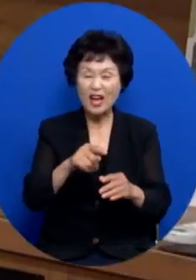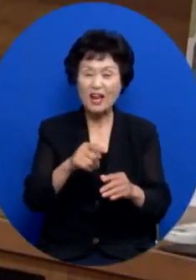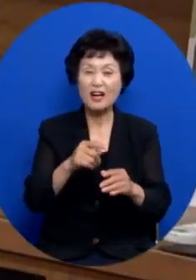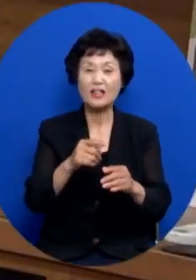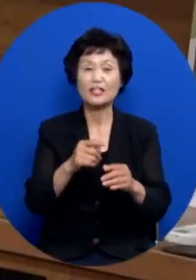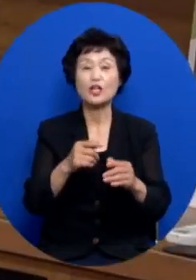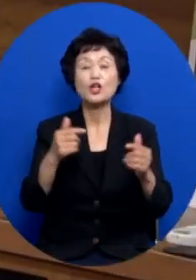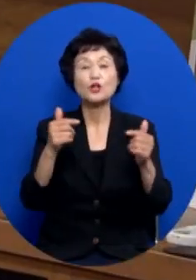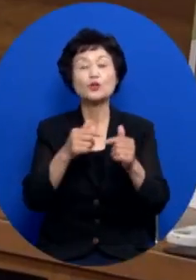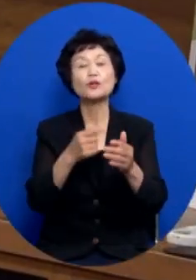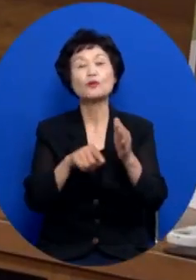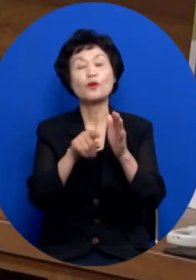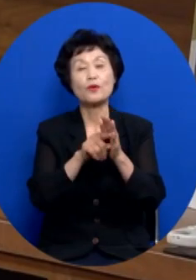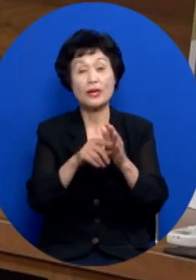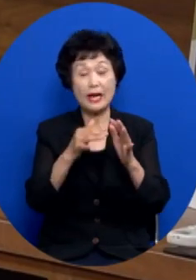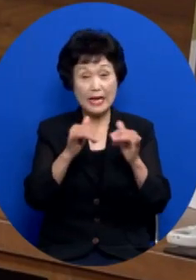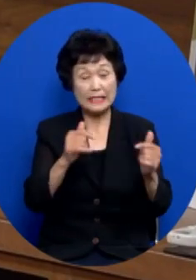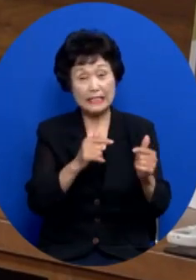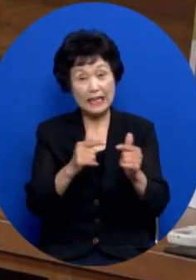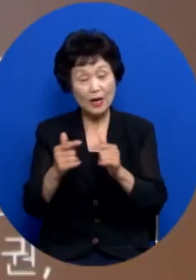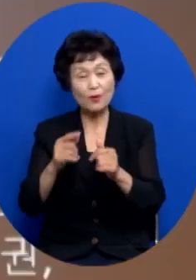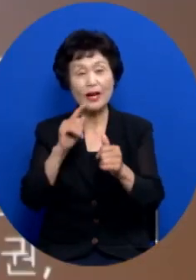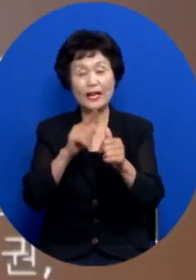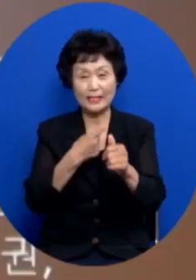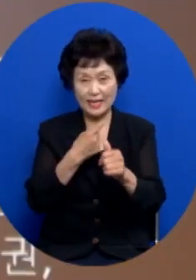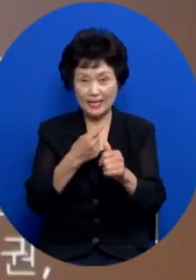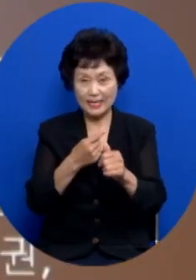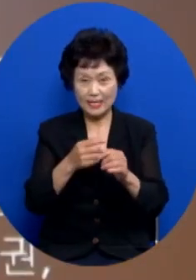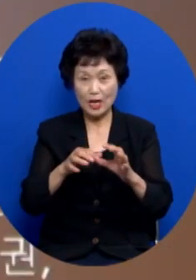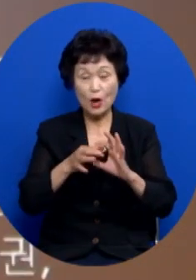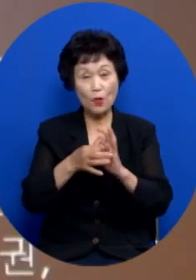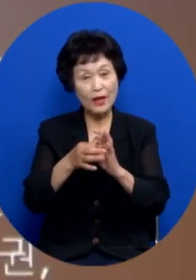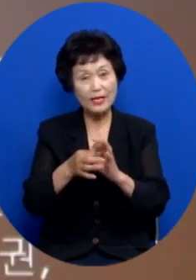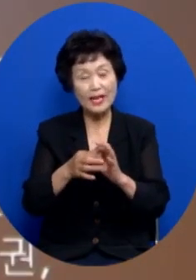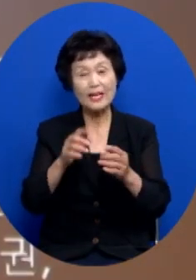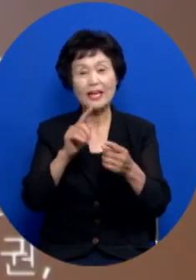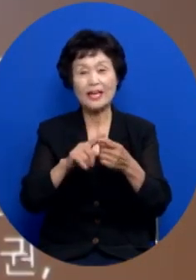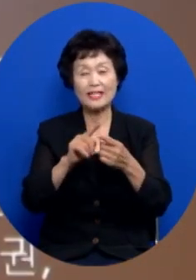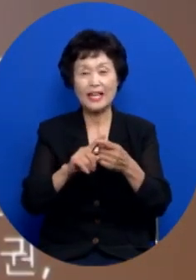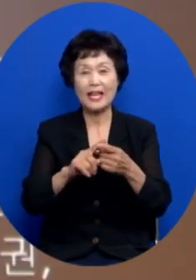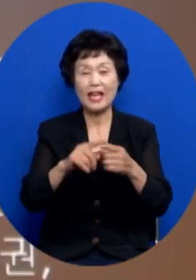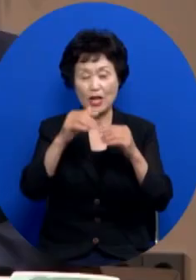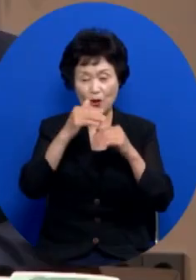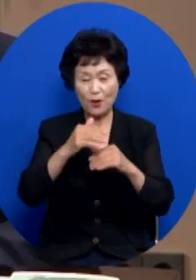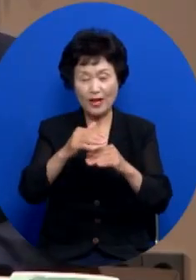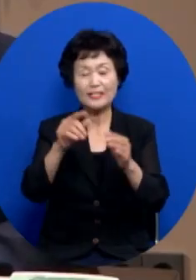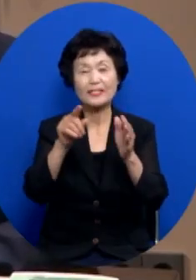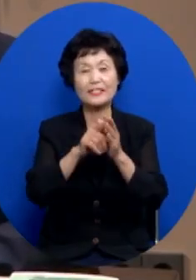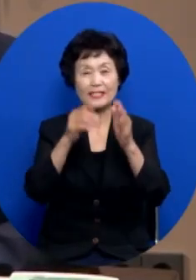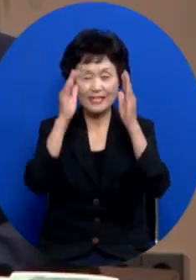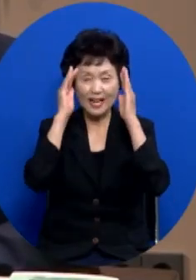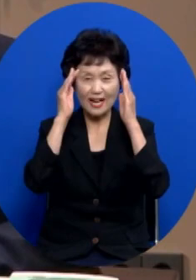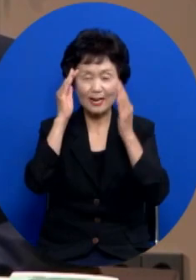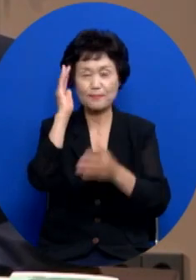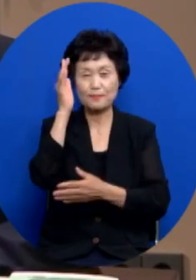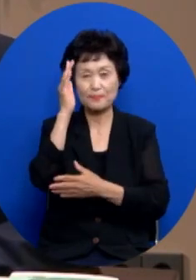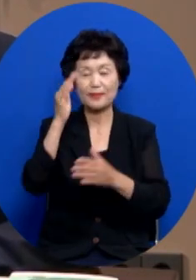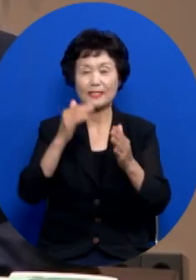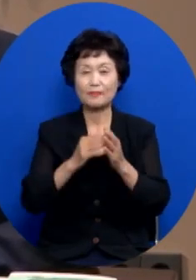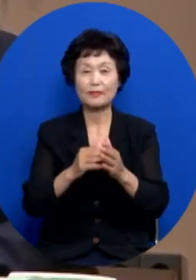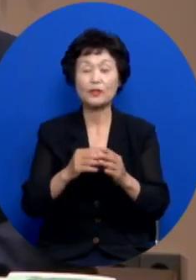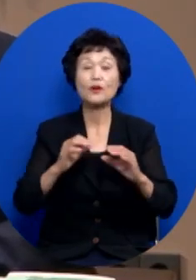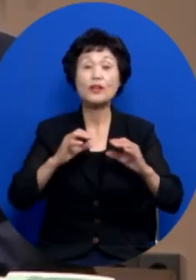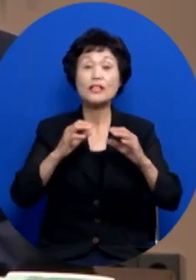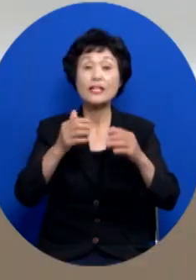제언으로 인간과 자연의 유기체적 관계를 주장하는 철학자 화이트에 대해 과정신학에 주목했습니다. 이어